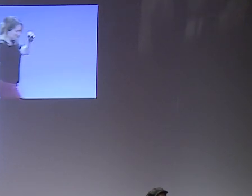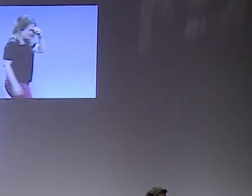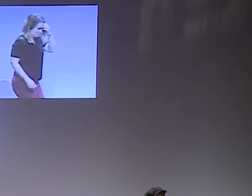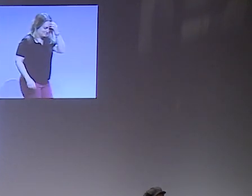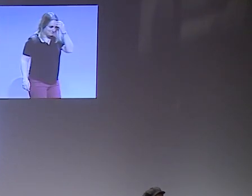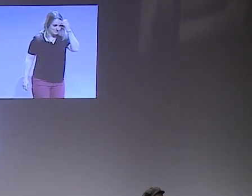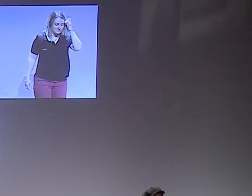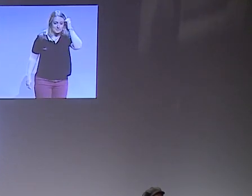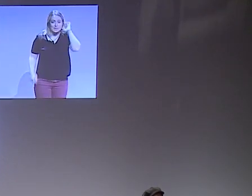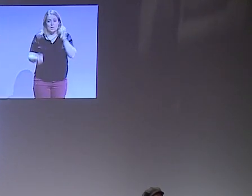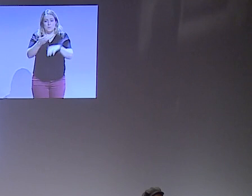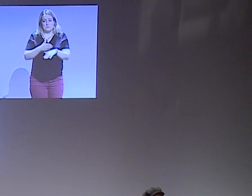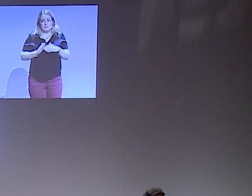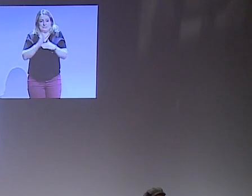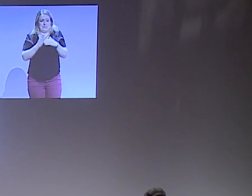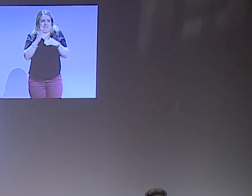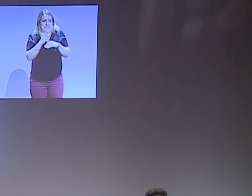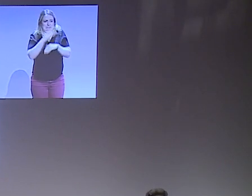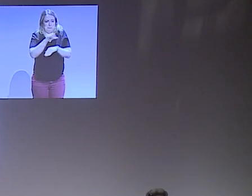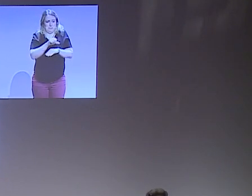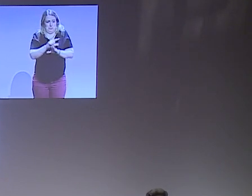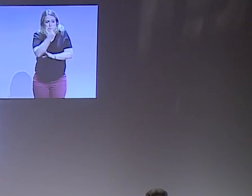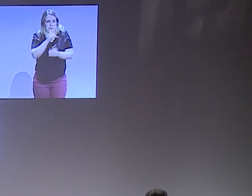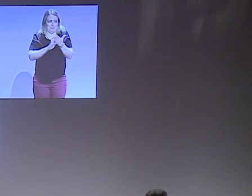J'ai un peu dépassé, je fais 1h12.